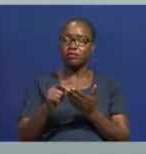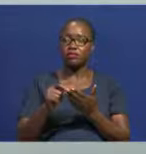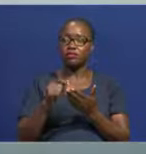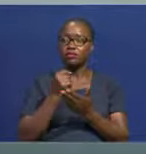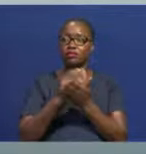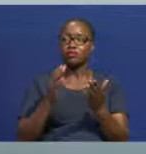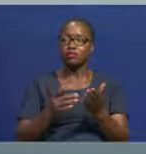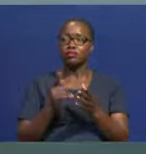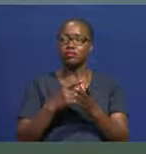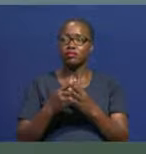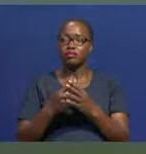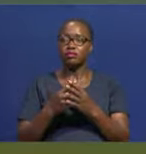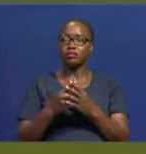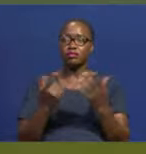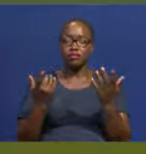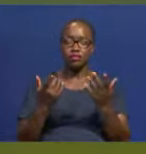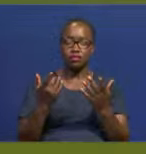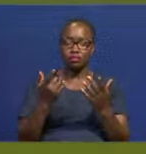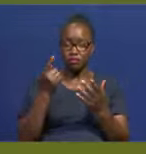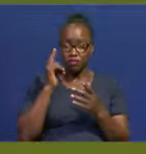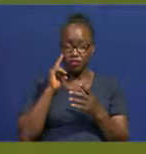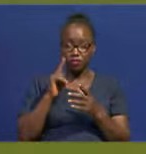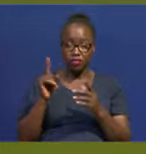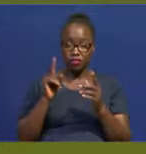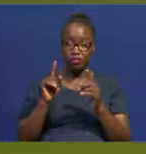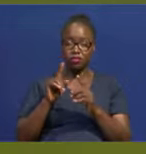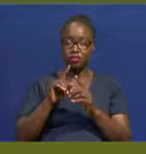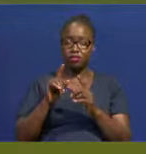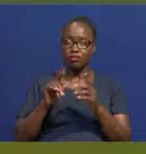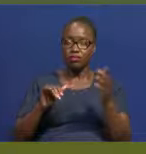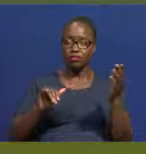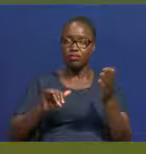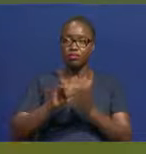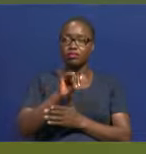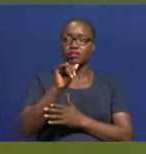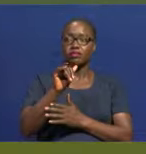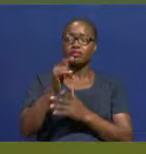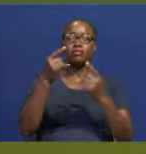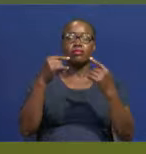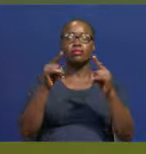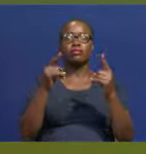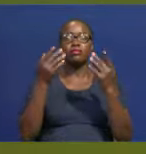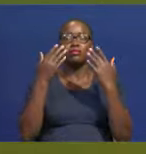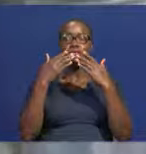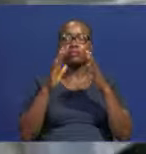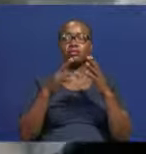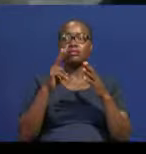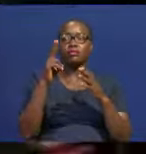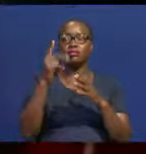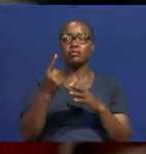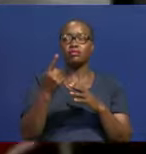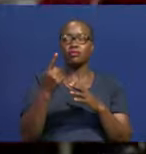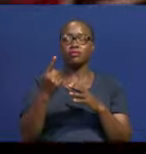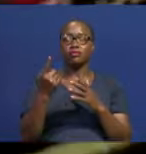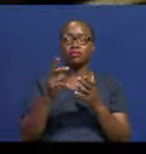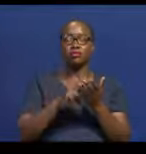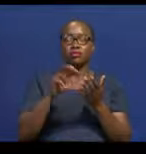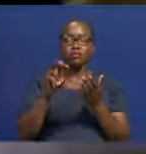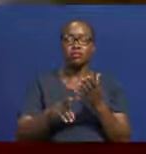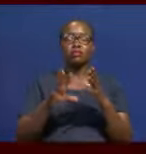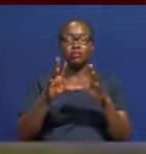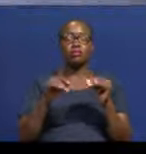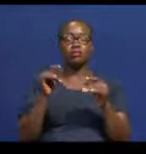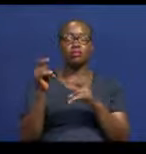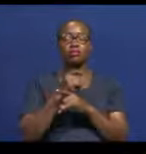as a paratrooper in Gilgil. As a paratrooper, he successfully completed 21 jams and he admits